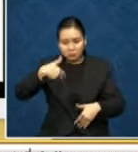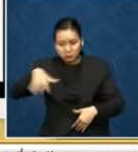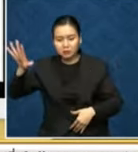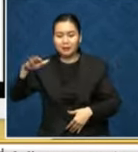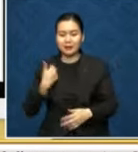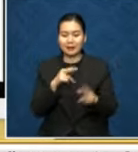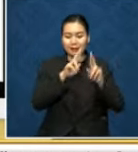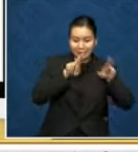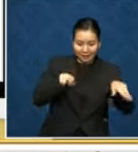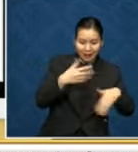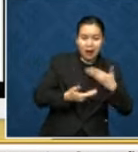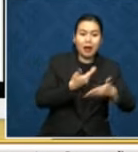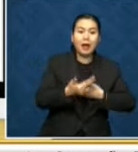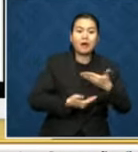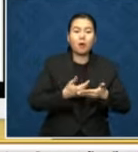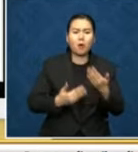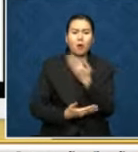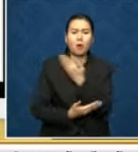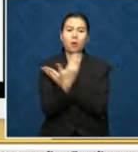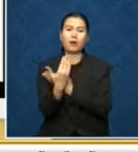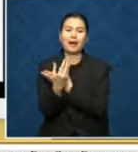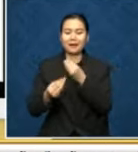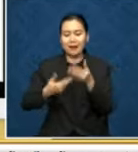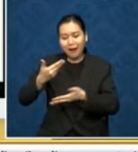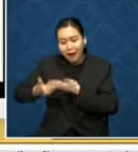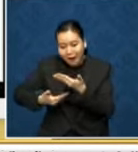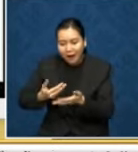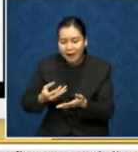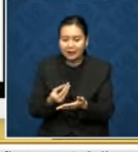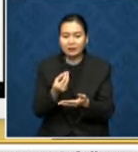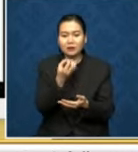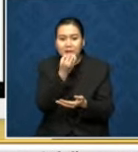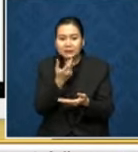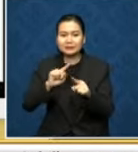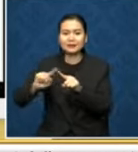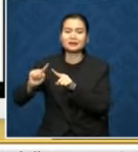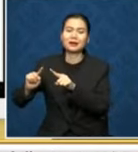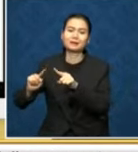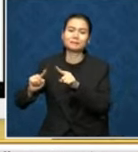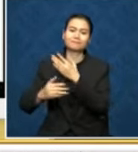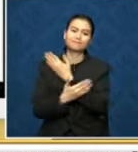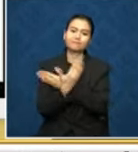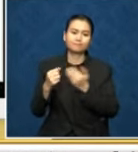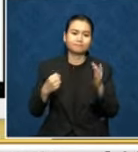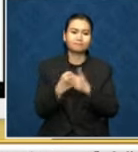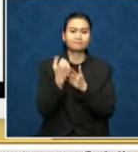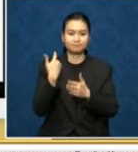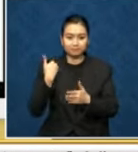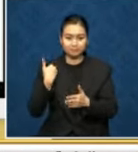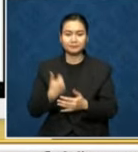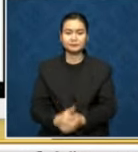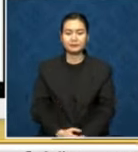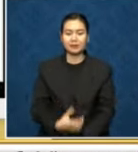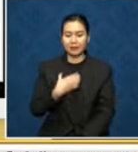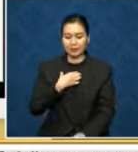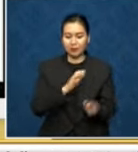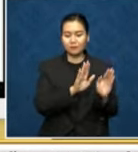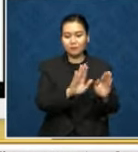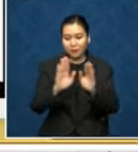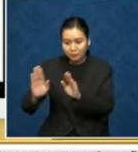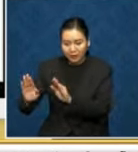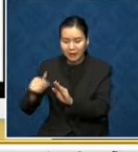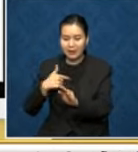าเสียโอกาสในการค้าขายกับผมขอเสนอให้กรมป่าไ